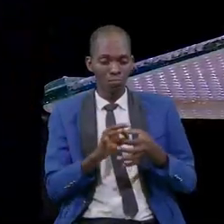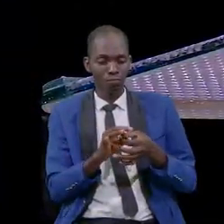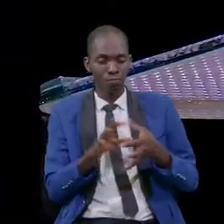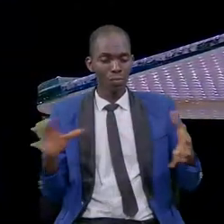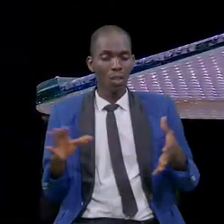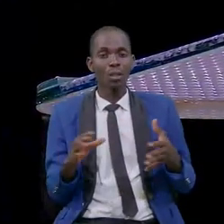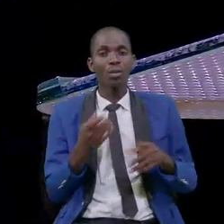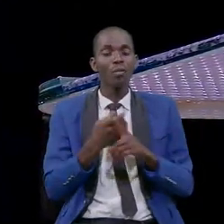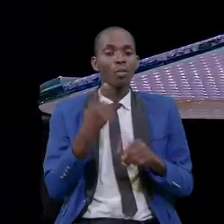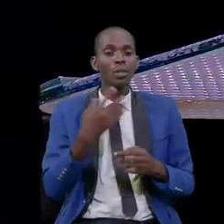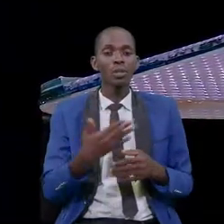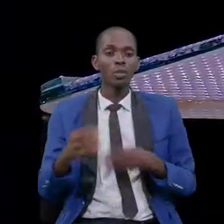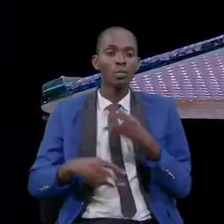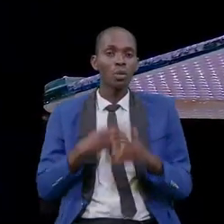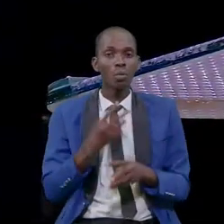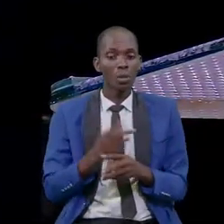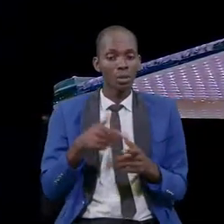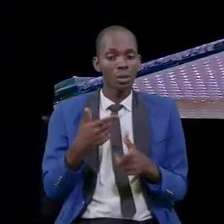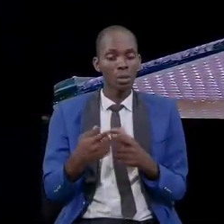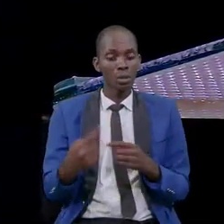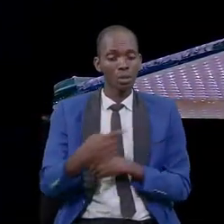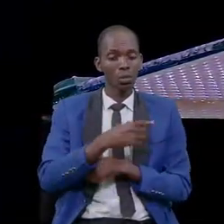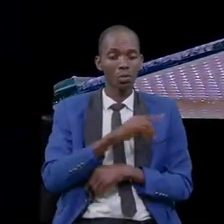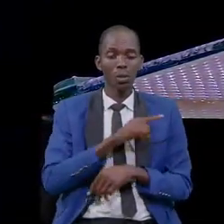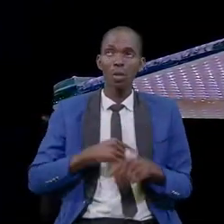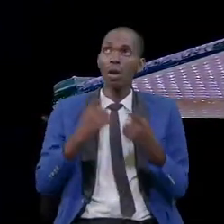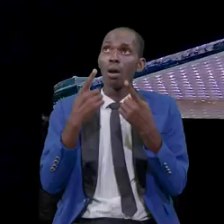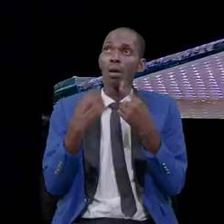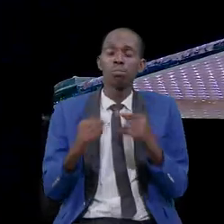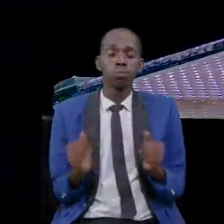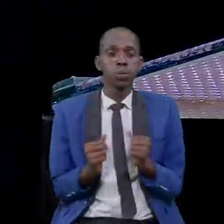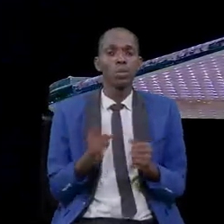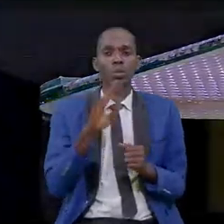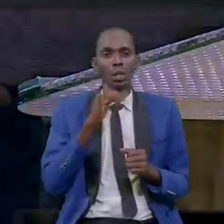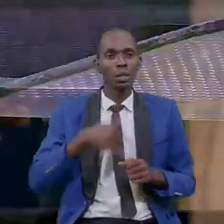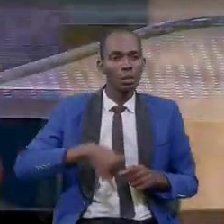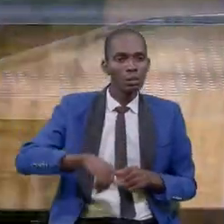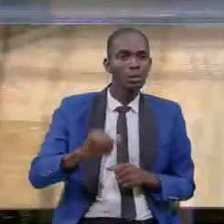Alors vous ne voulez pas détacher des choses de ce monde et que